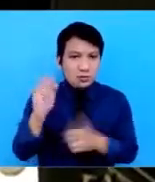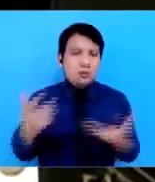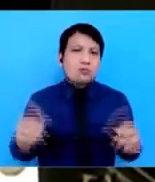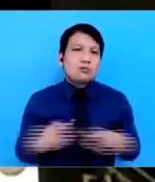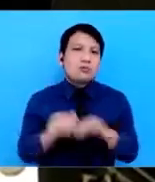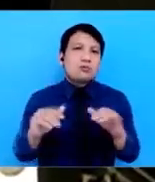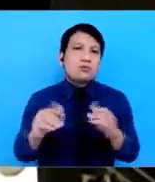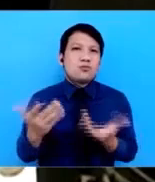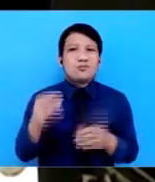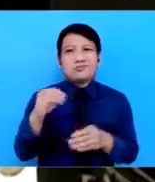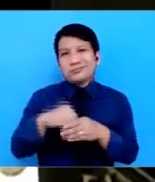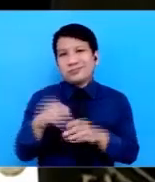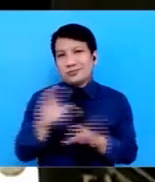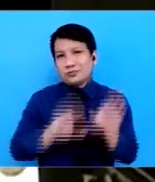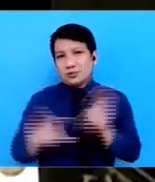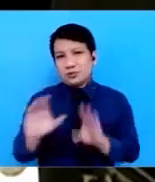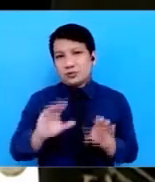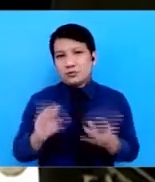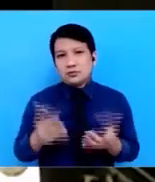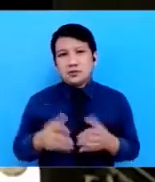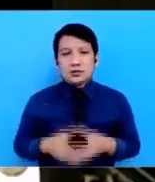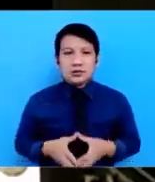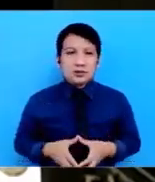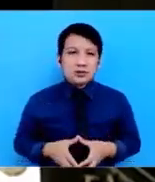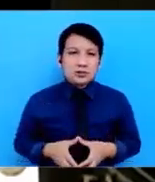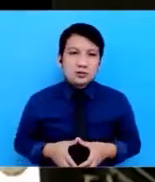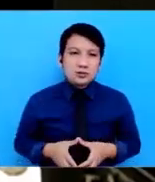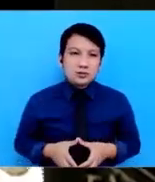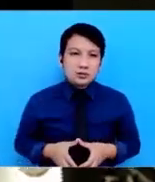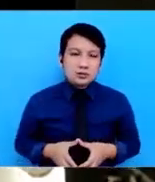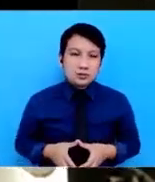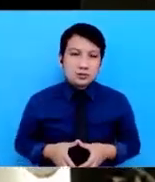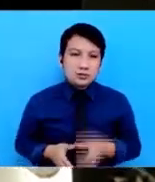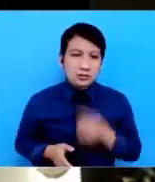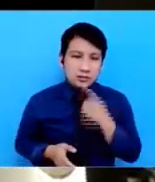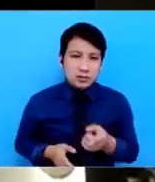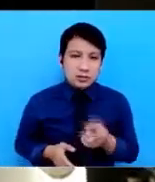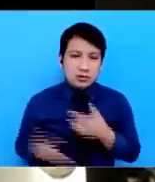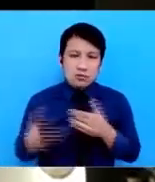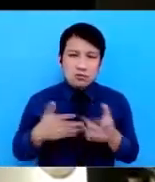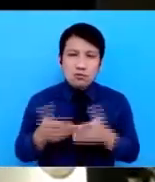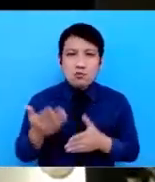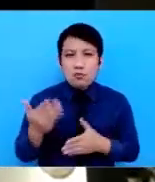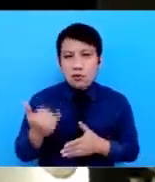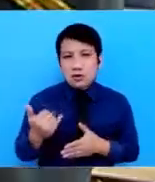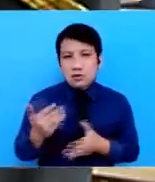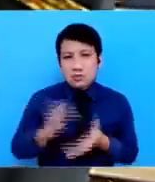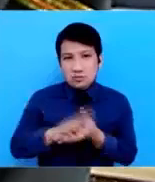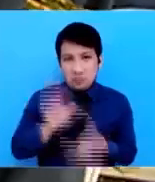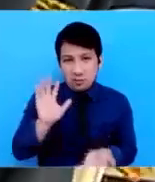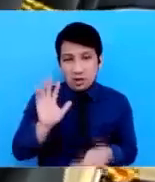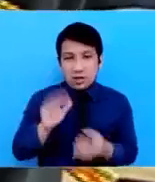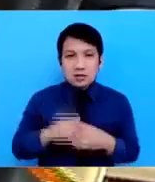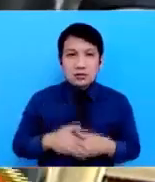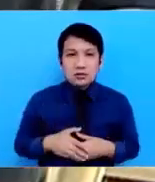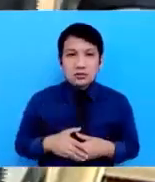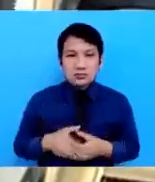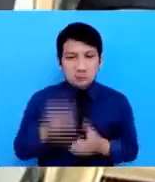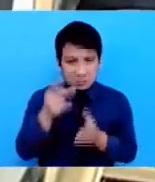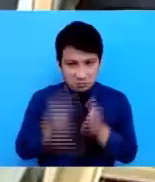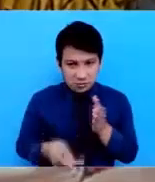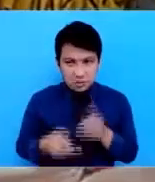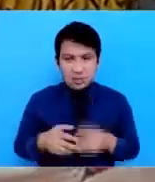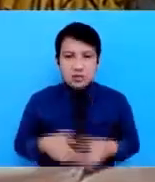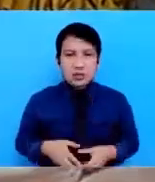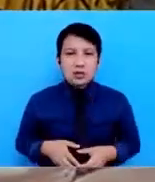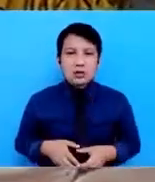chemical. So, yun ang nagdikta kung bakit tumaas po yung mga prices. The